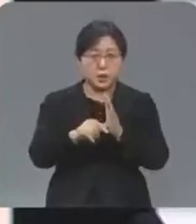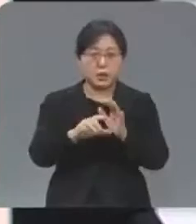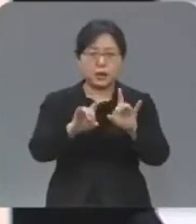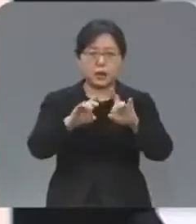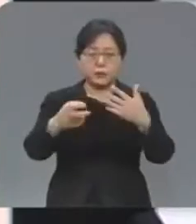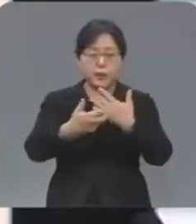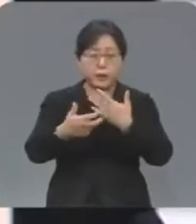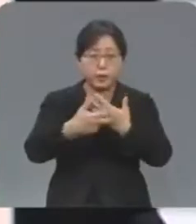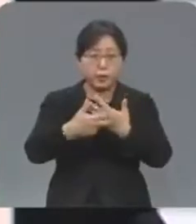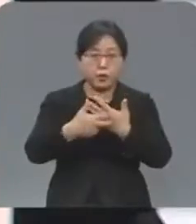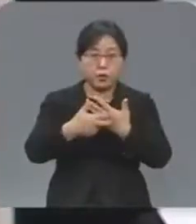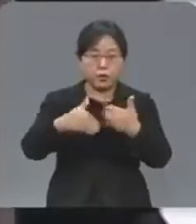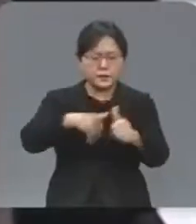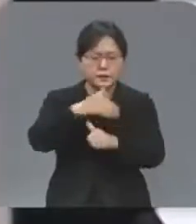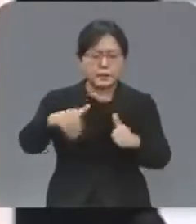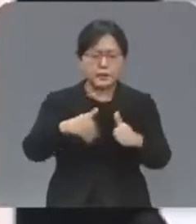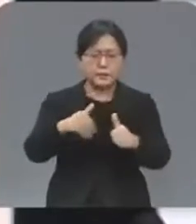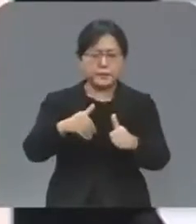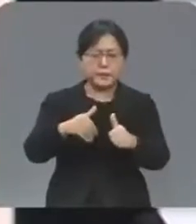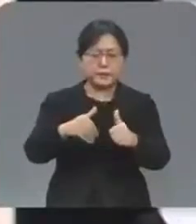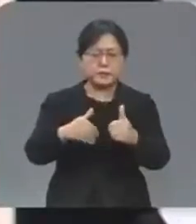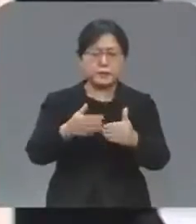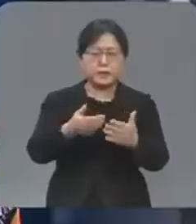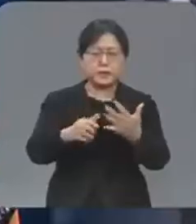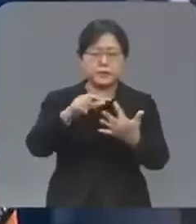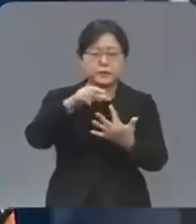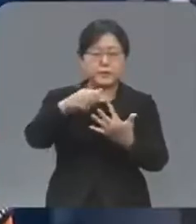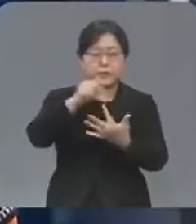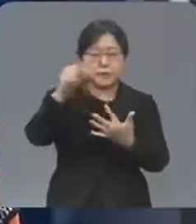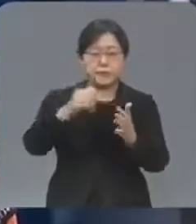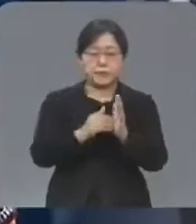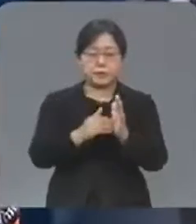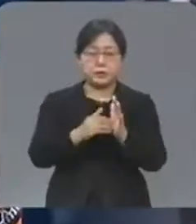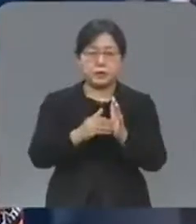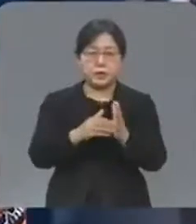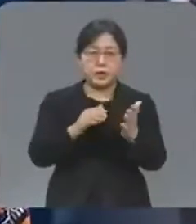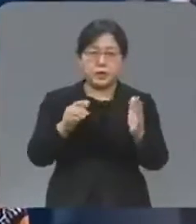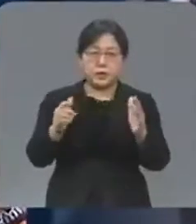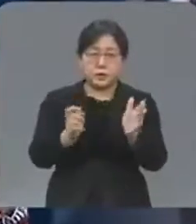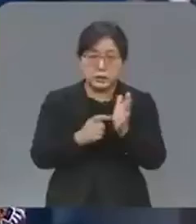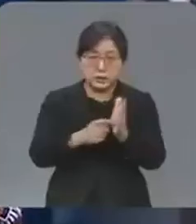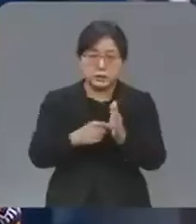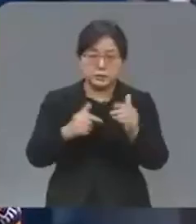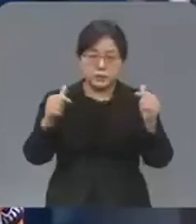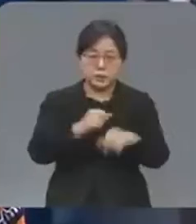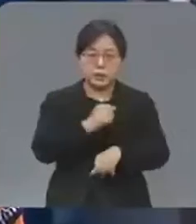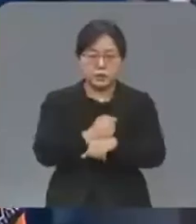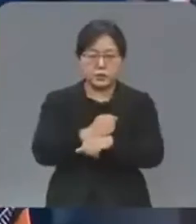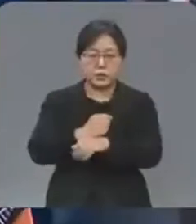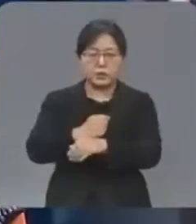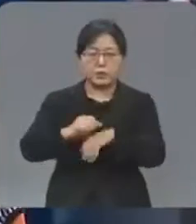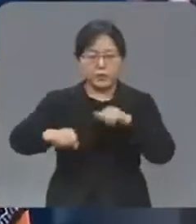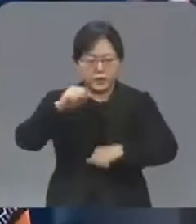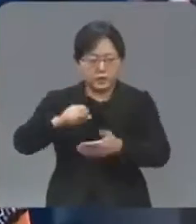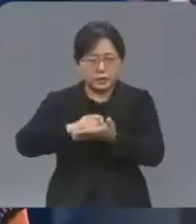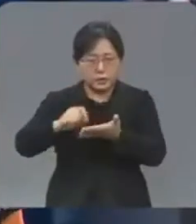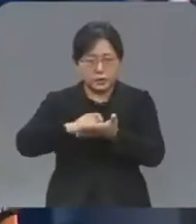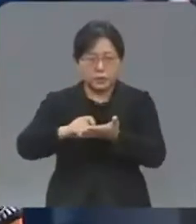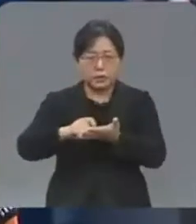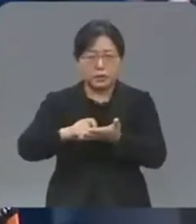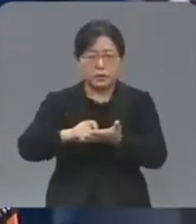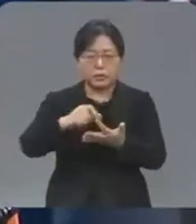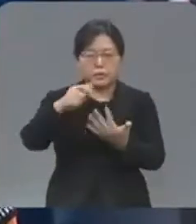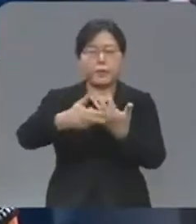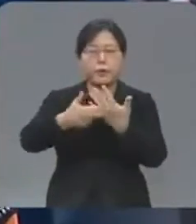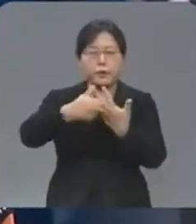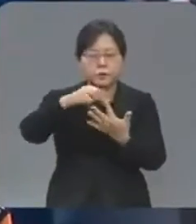병원의 실시간 의료진 여건을 고려해 이송병원을 추천합니다. 응급처치도 해야 되고 구급활동일지도 작성해야 되고 그다음에